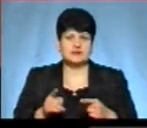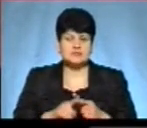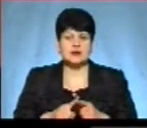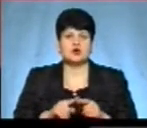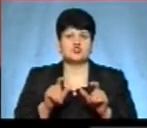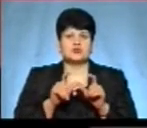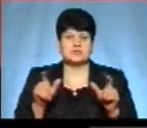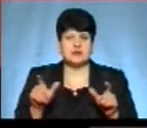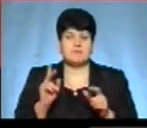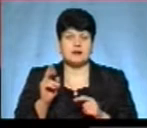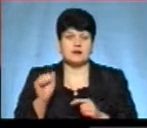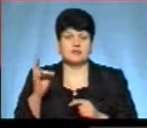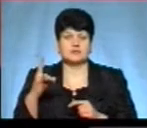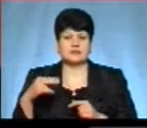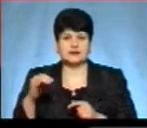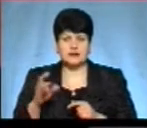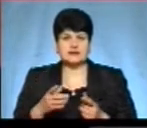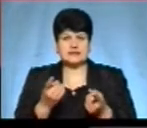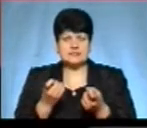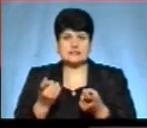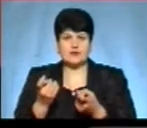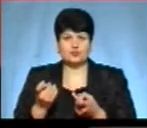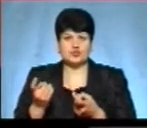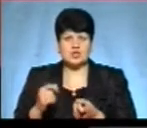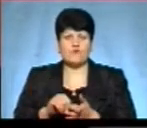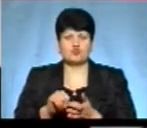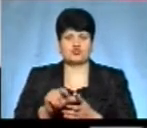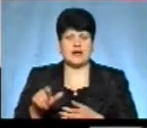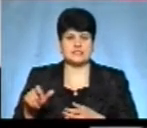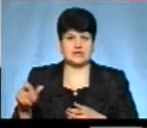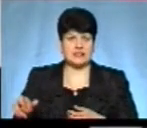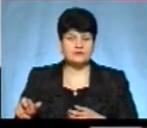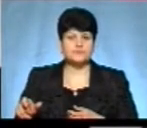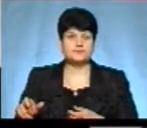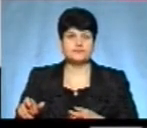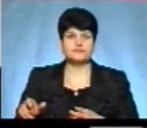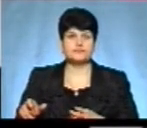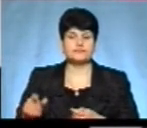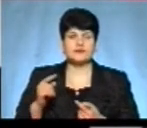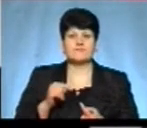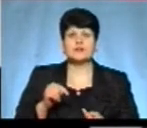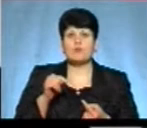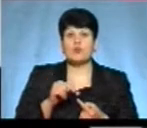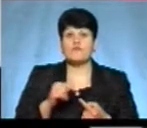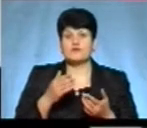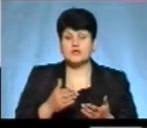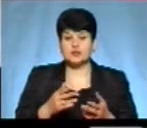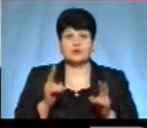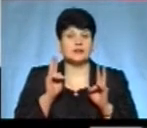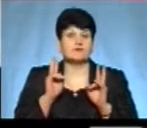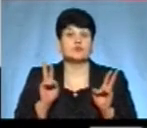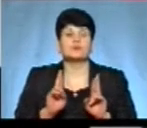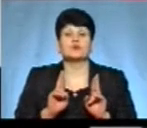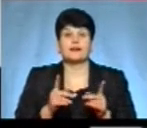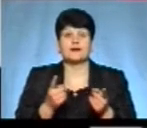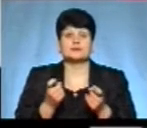кандидата якимось чином залучав учасників, от, і, відповідно, невідомо, яким чином він